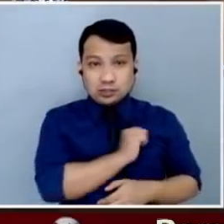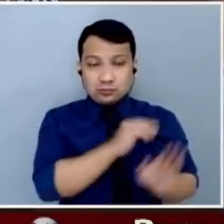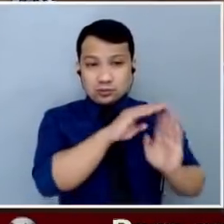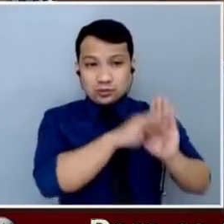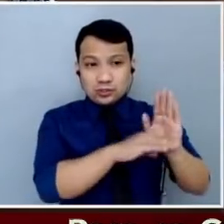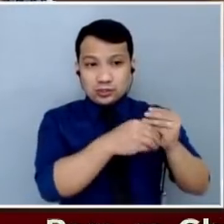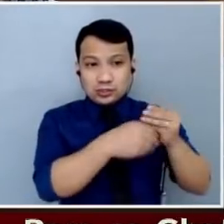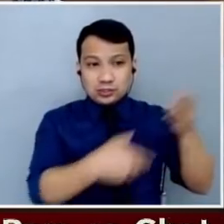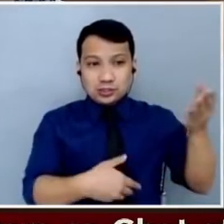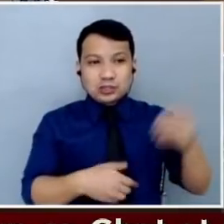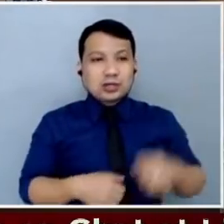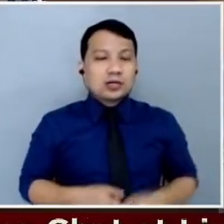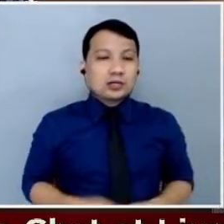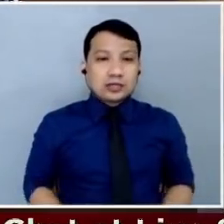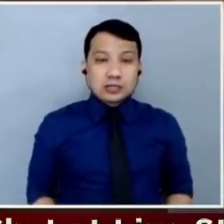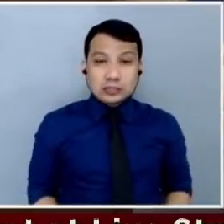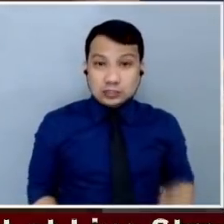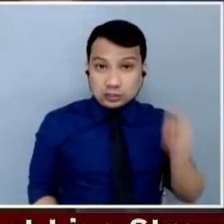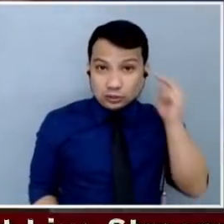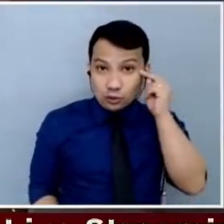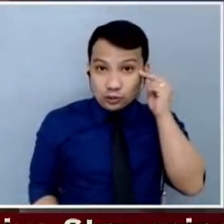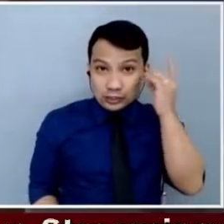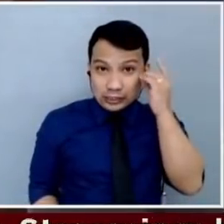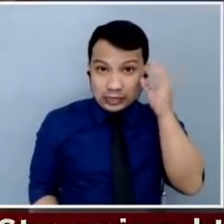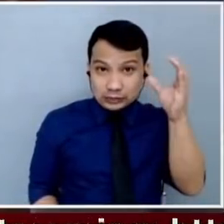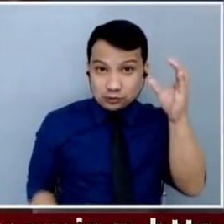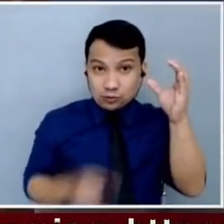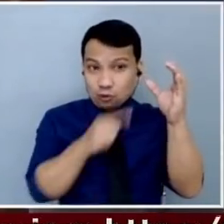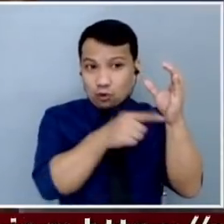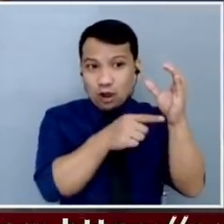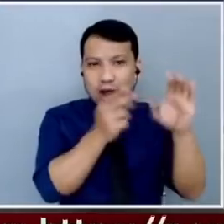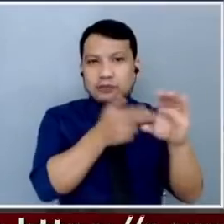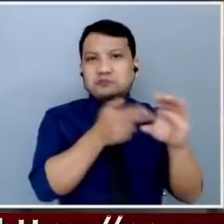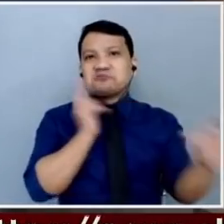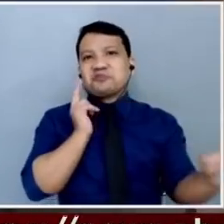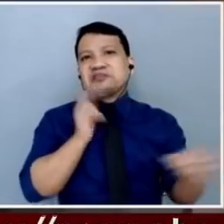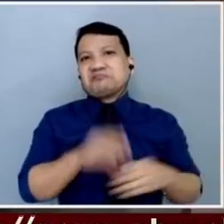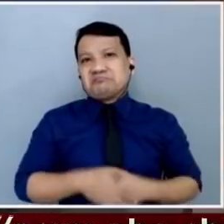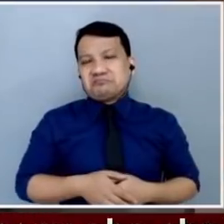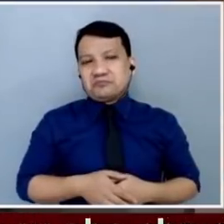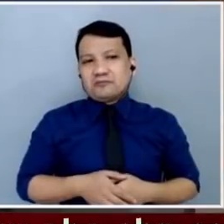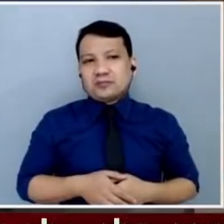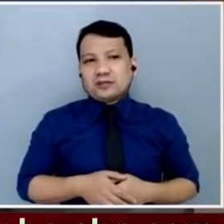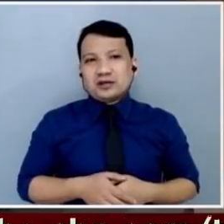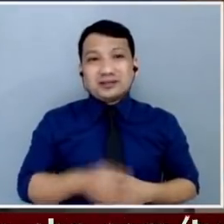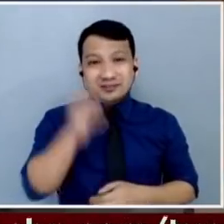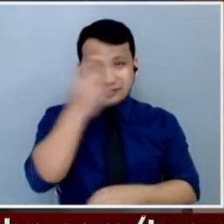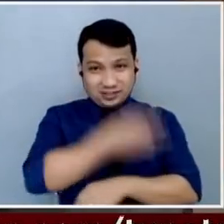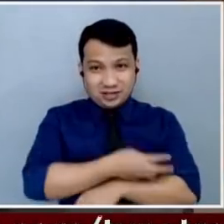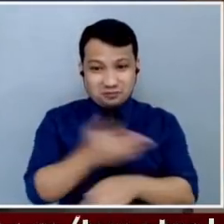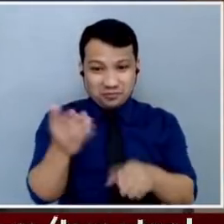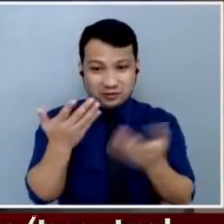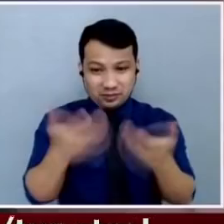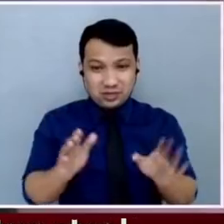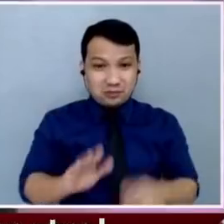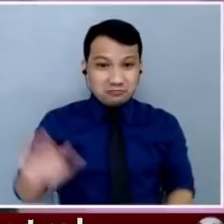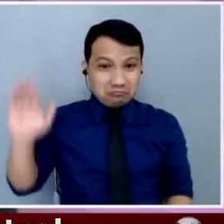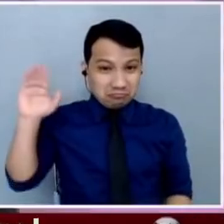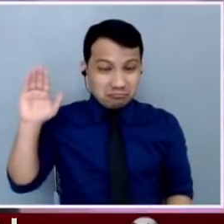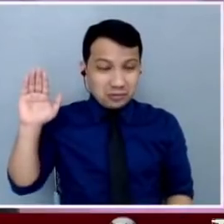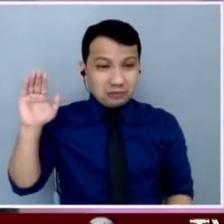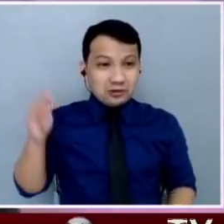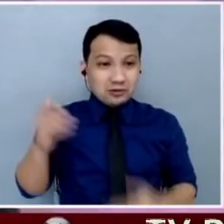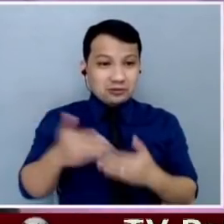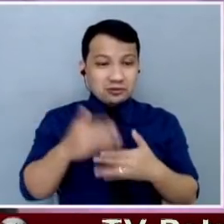Demokratiko na si Kabayang Noli De Castro ay umatras na sa kandidatura. 6 na araw matapos manumpa sa partido